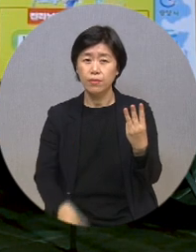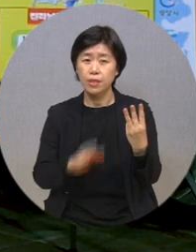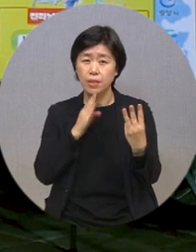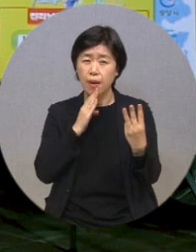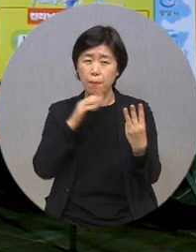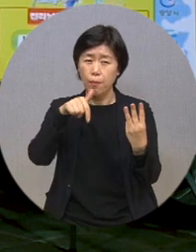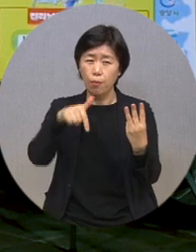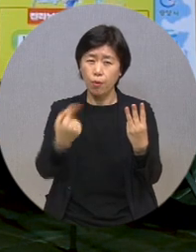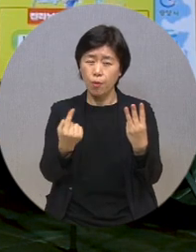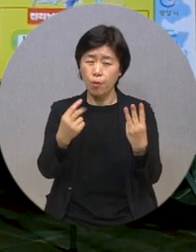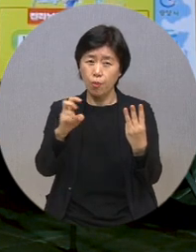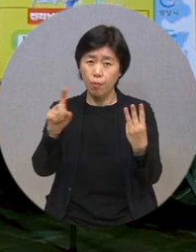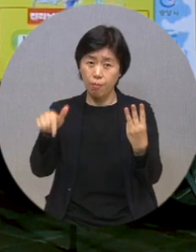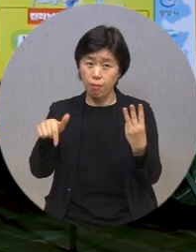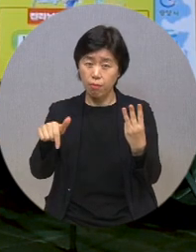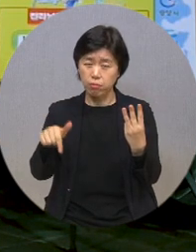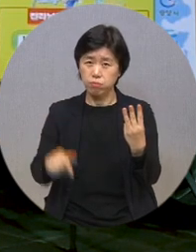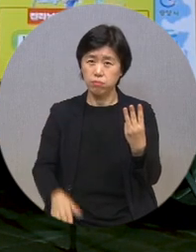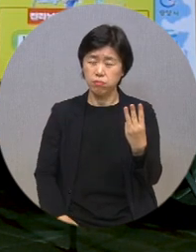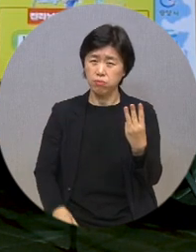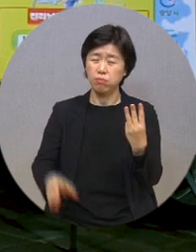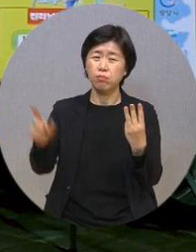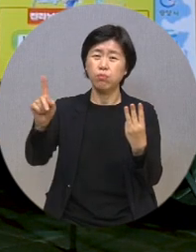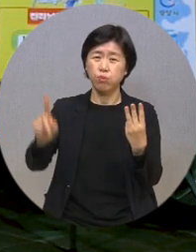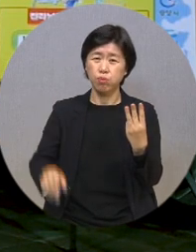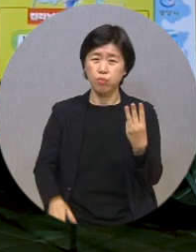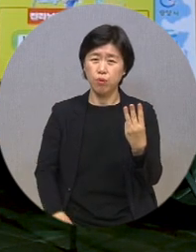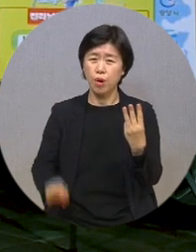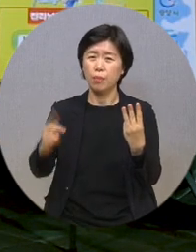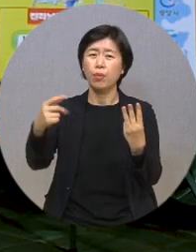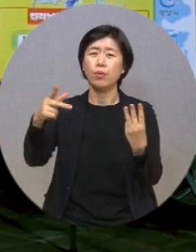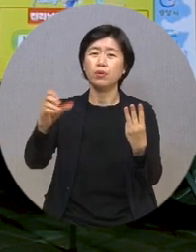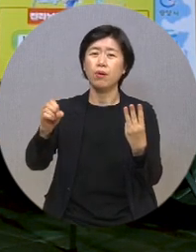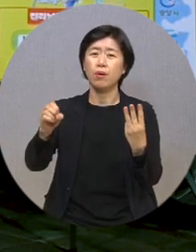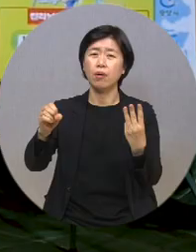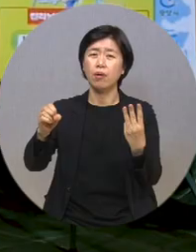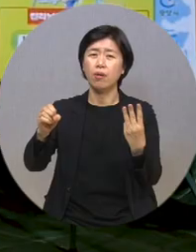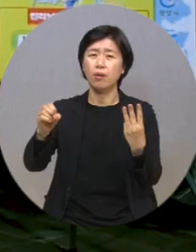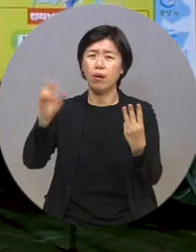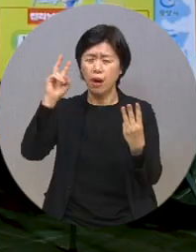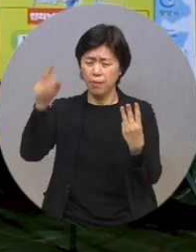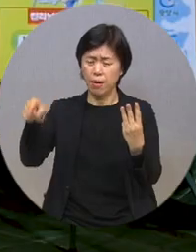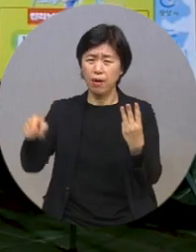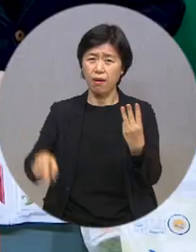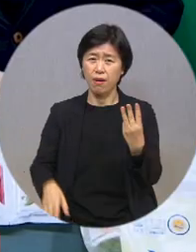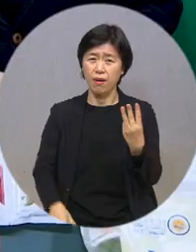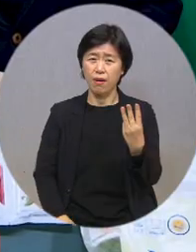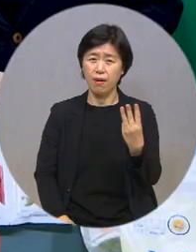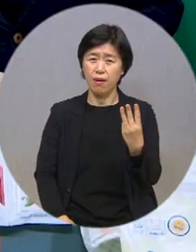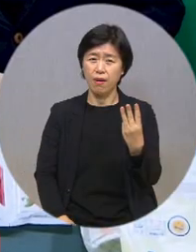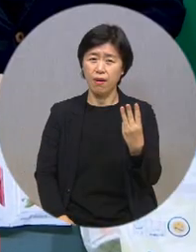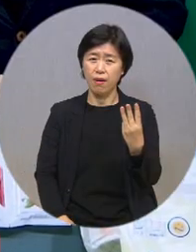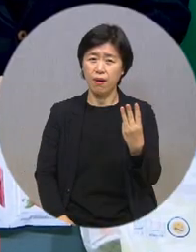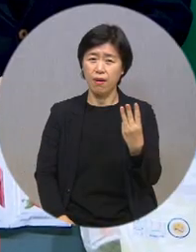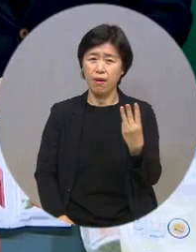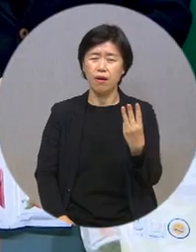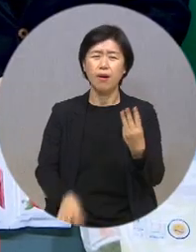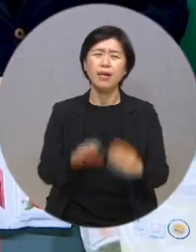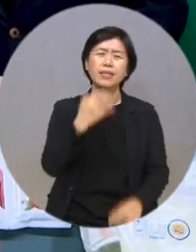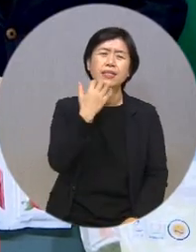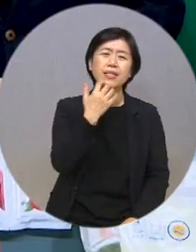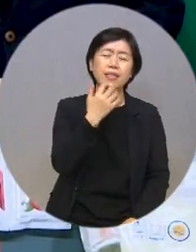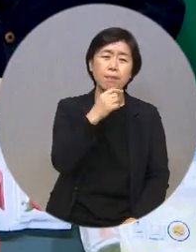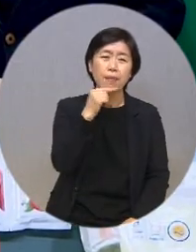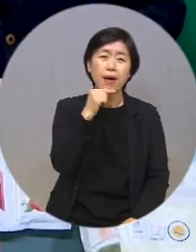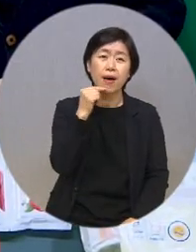아니야. 오빠 저기 혹시 보성 아니야? 벌교? 아, 그래요? 그러면 네, 붉은 색깔을